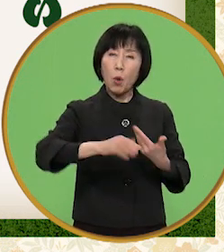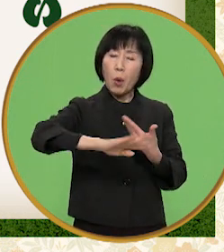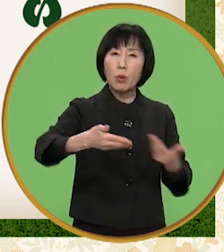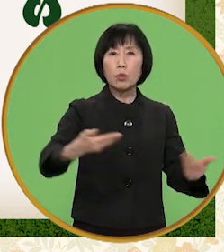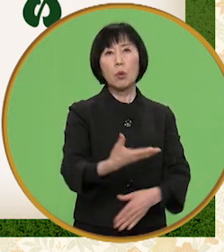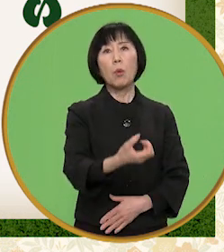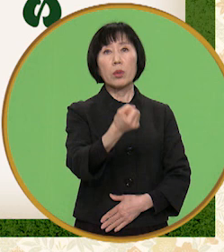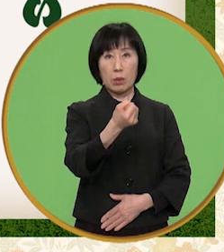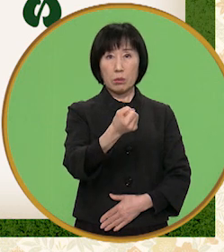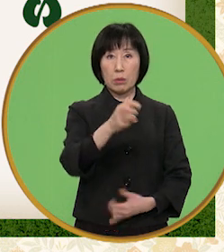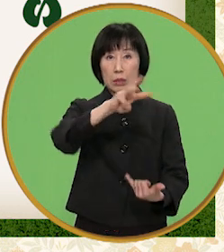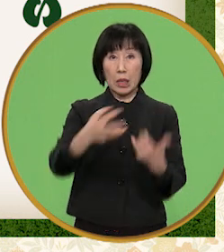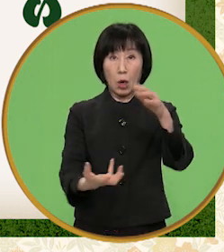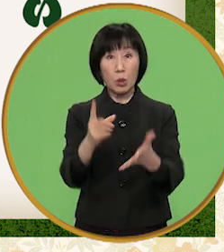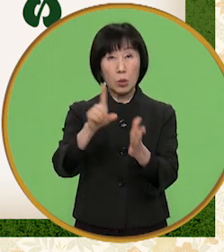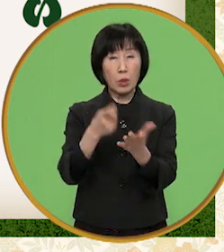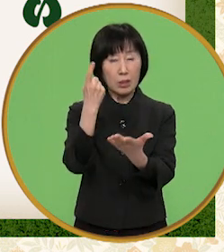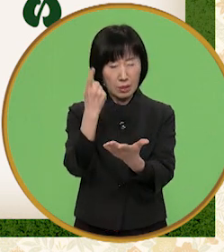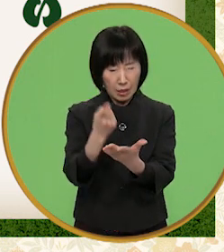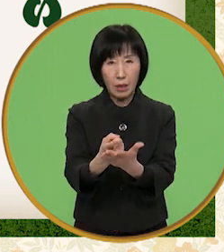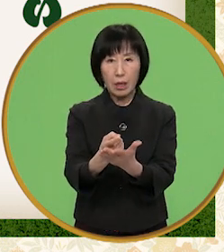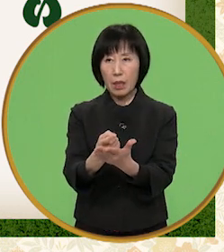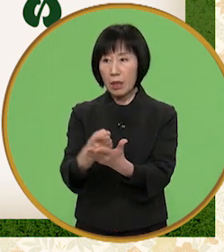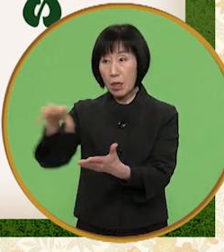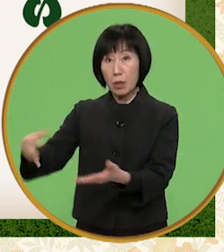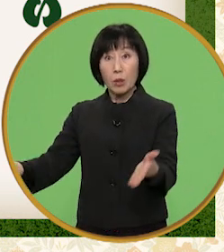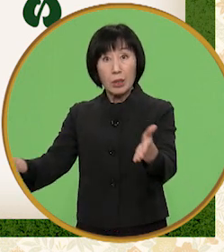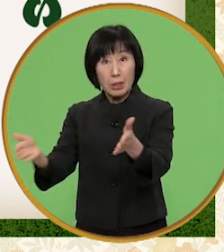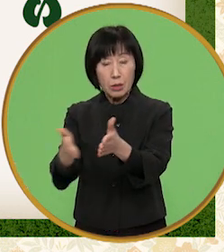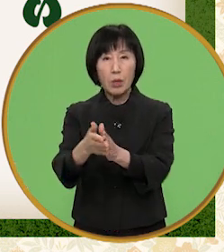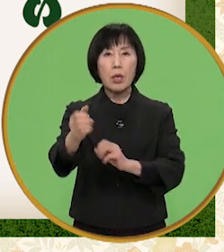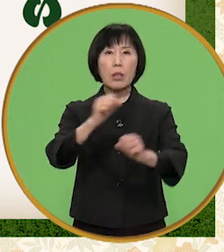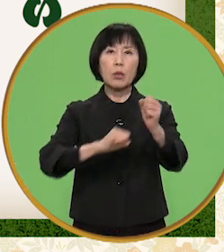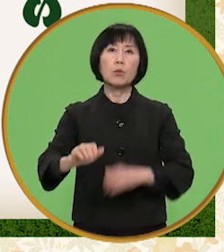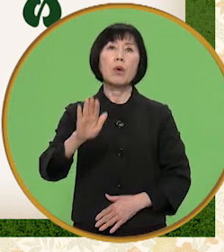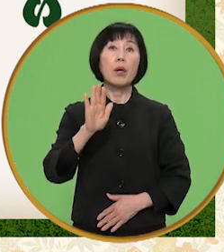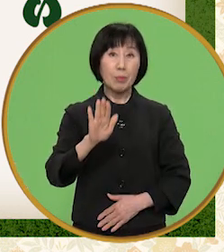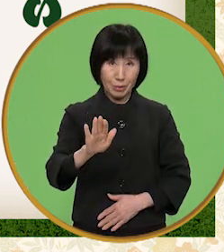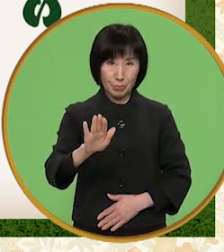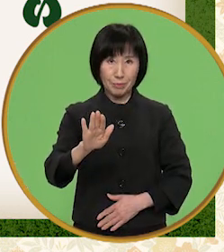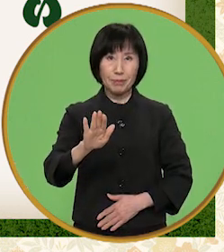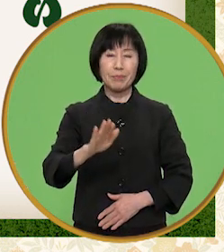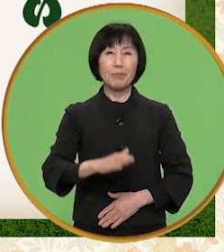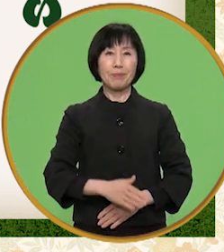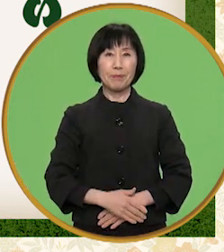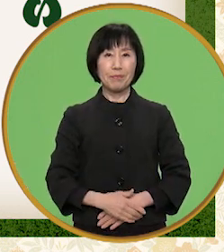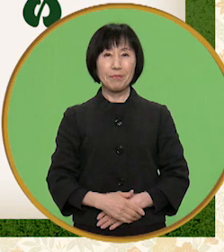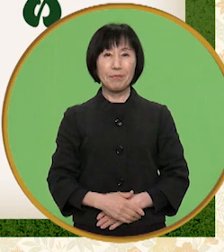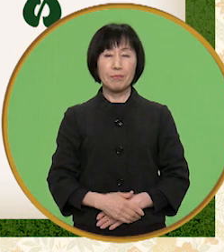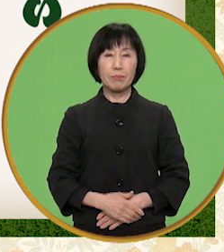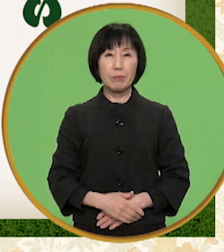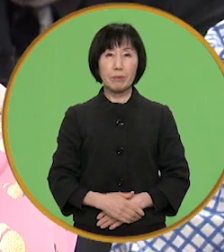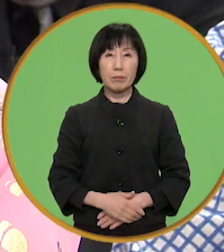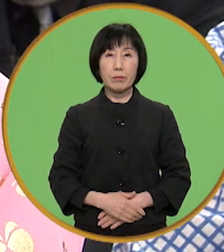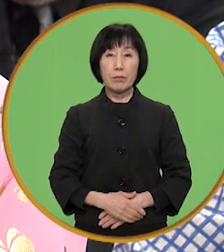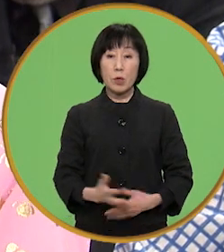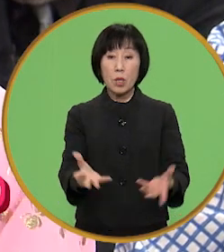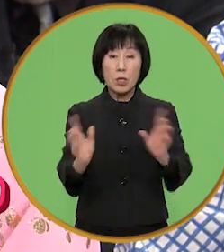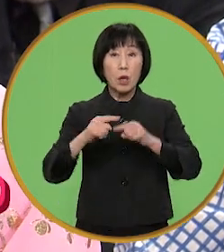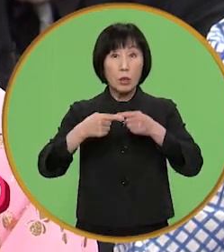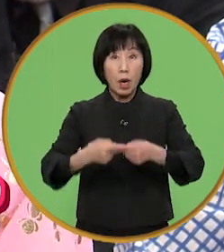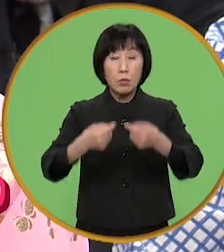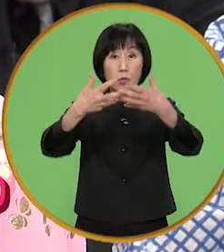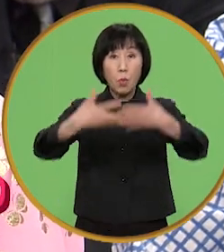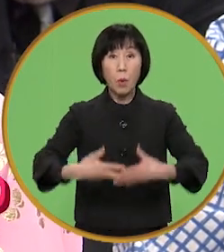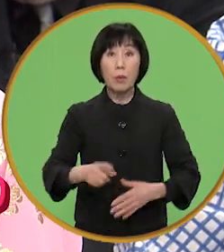段は各々の仕事を持ちながら、災害が発生した時など消防隊員とともに災害活動に当たります。